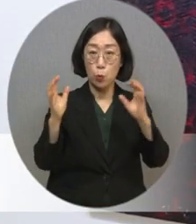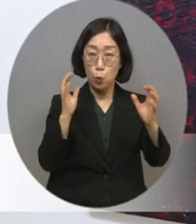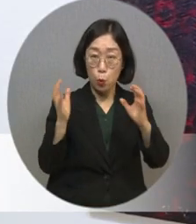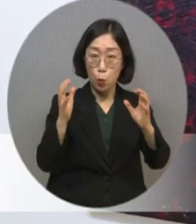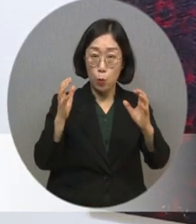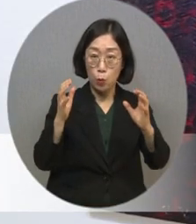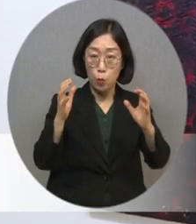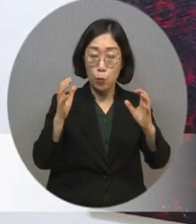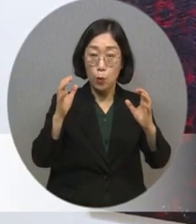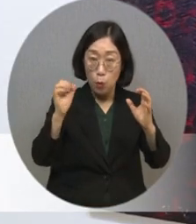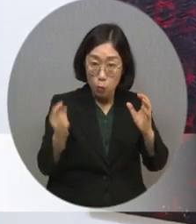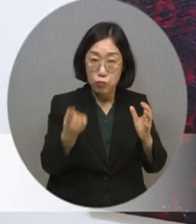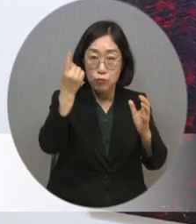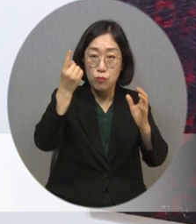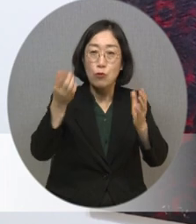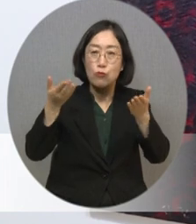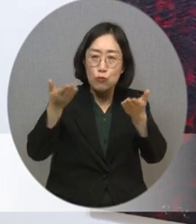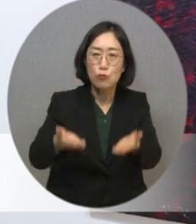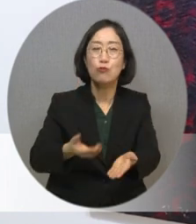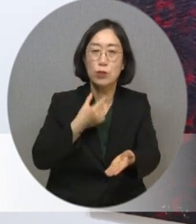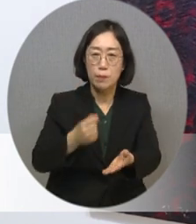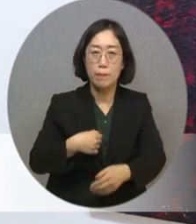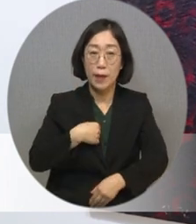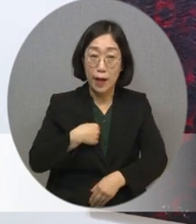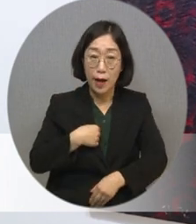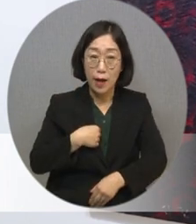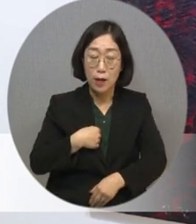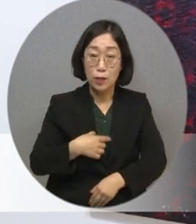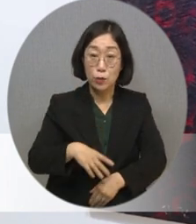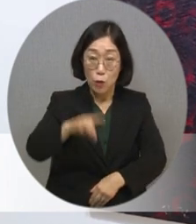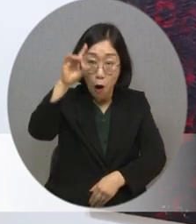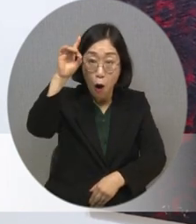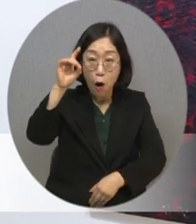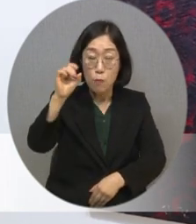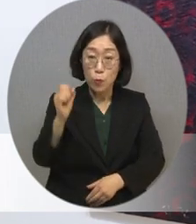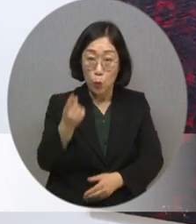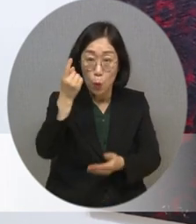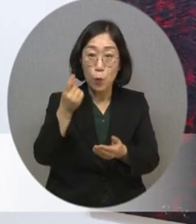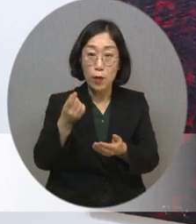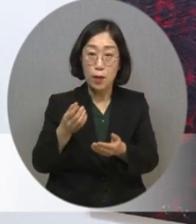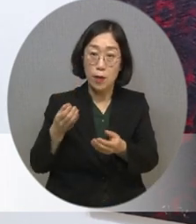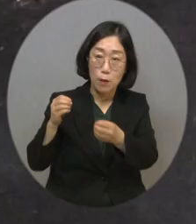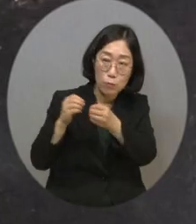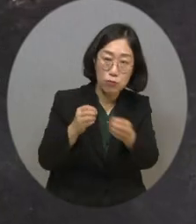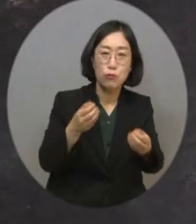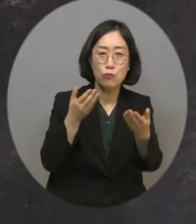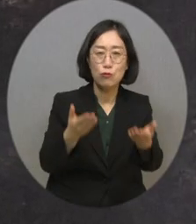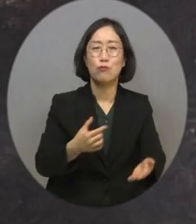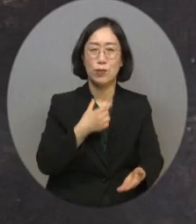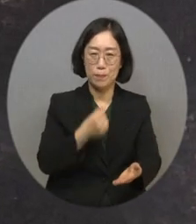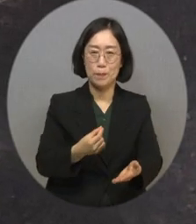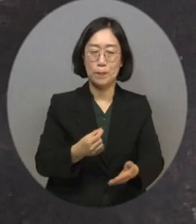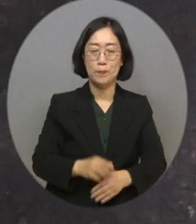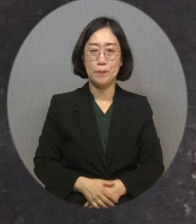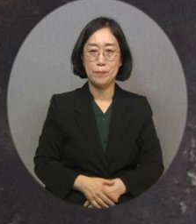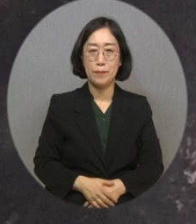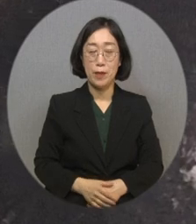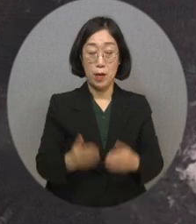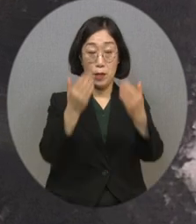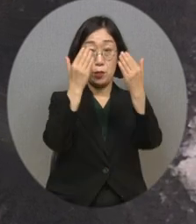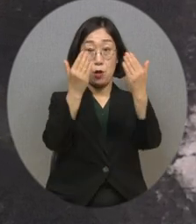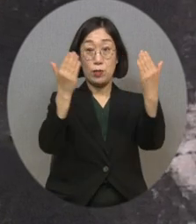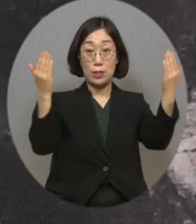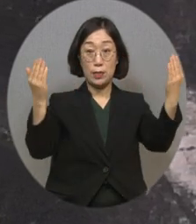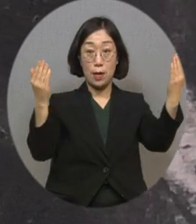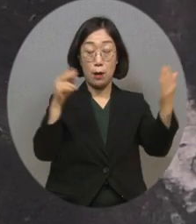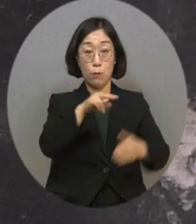좋겠다. 그것에 있어서 제가 작은 날개짓을 해보고 싶다 하는 것인데. 전 시장에 들어서자